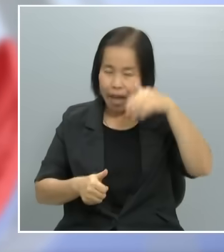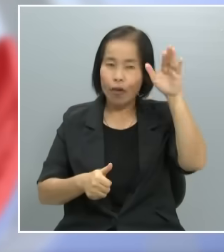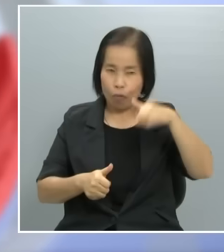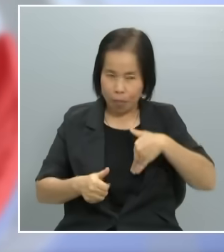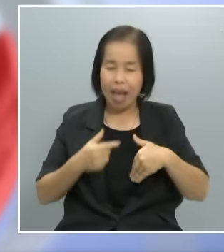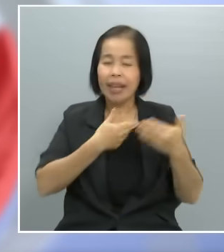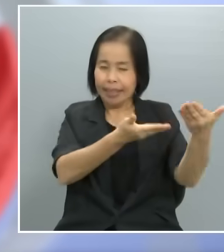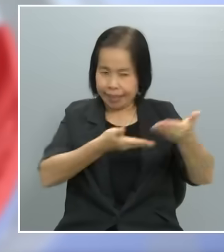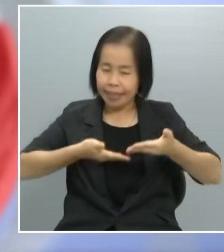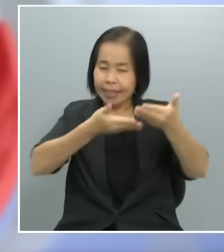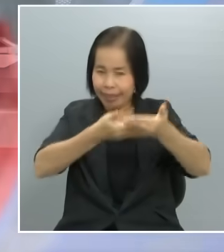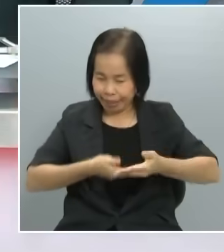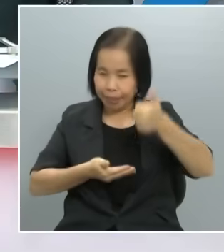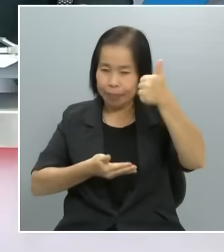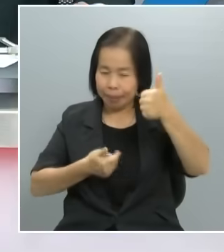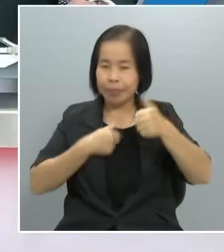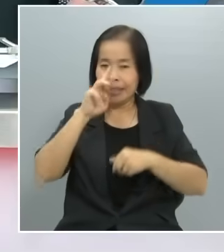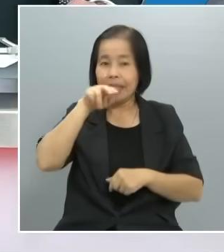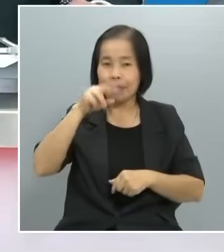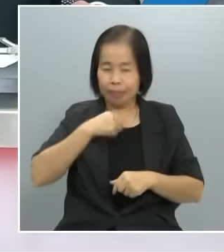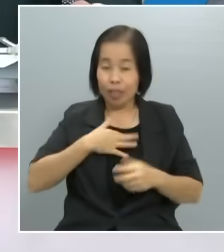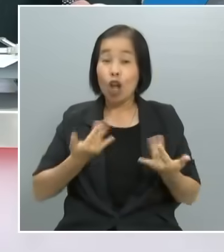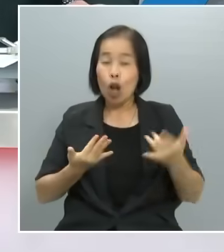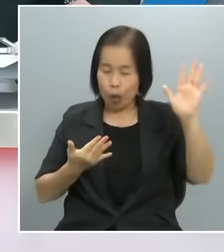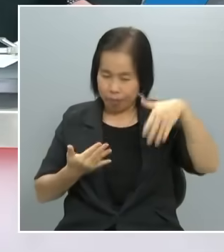ากันนะฮะอะไรยังไง1 2 3 4นะครับรออยู่นะพี่เล็กนะรอจริงๆนะครับมาเถอะ